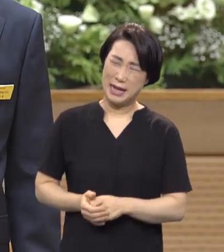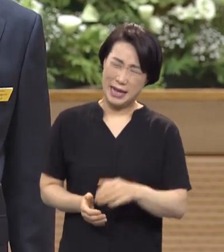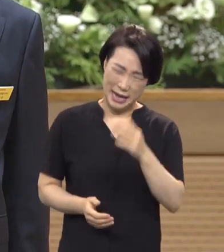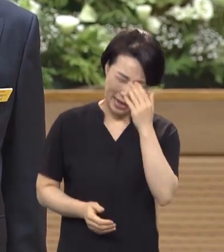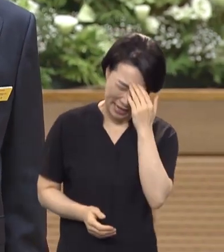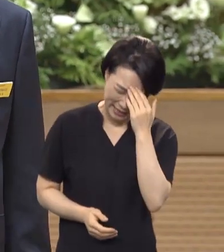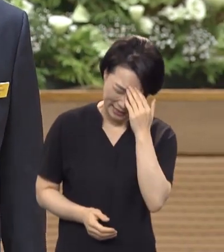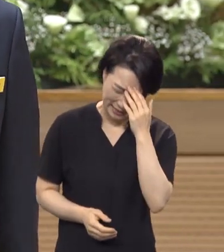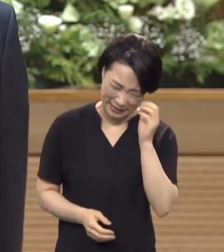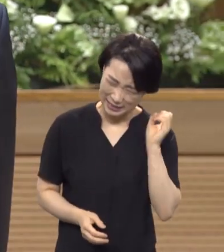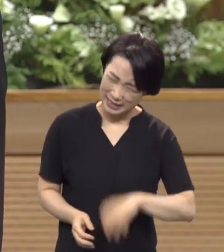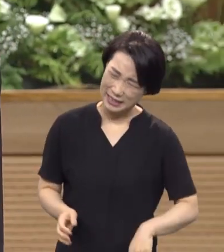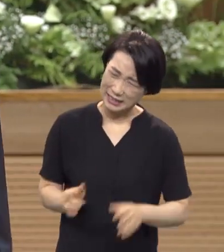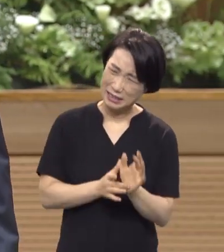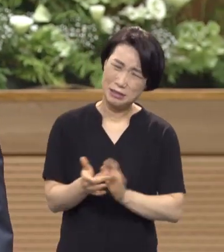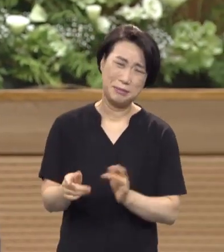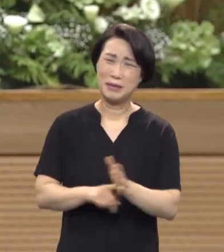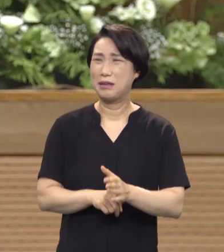빌어 먹겠다.